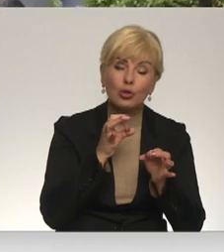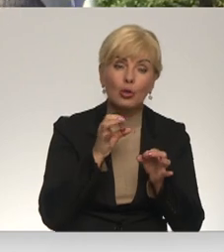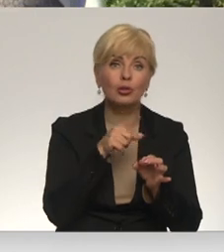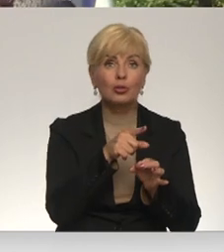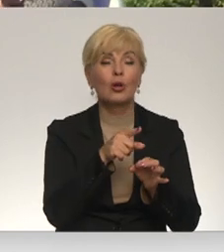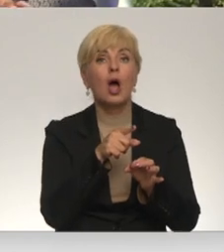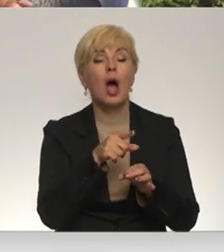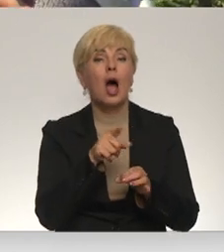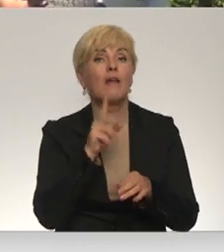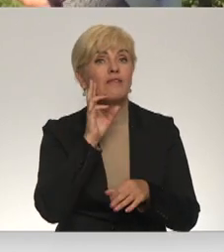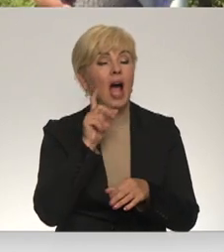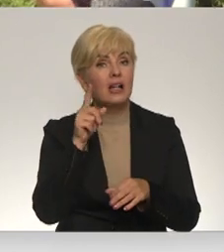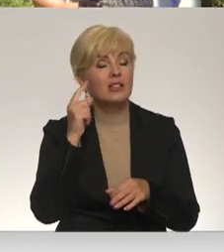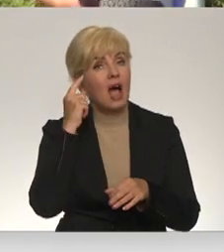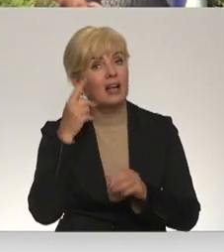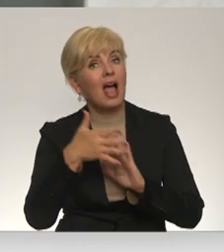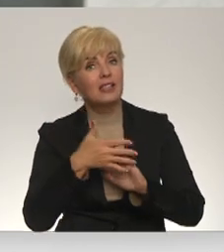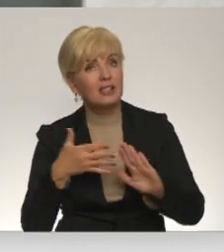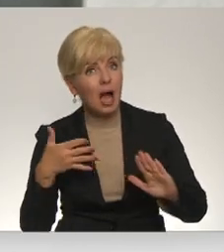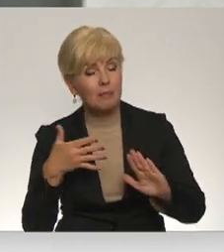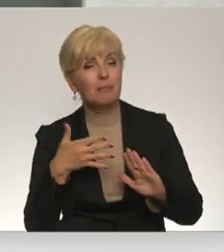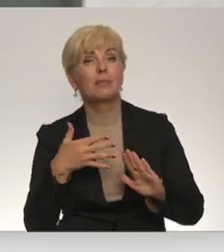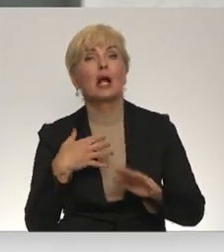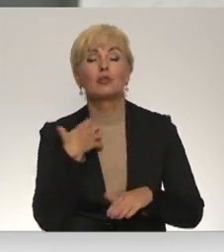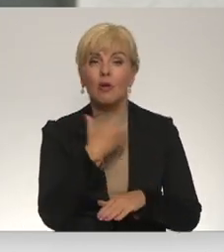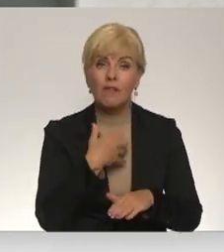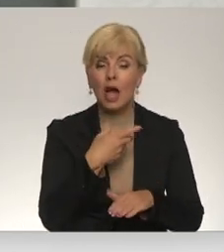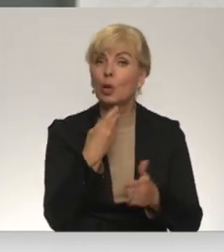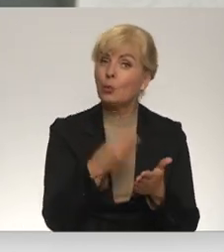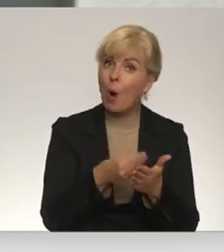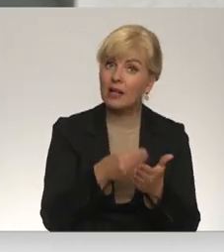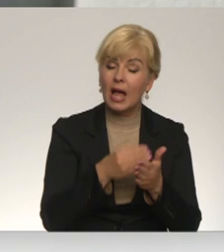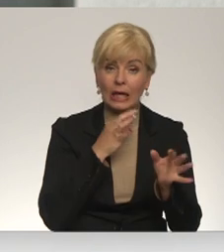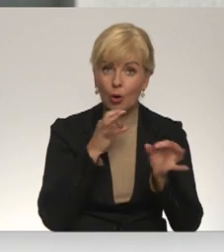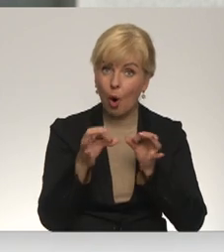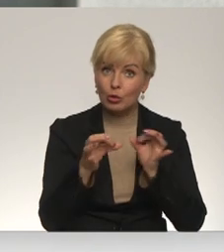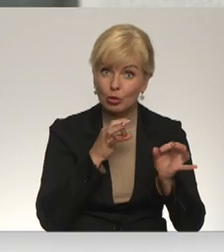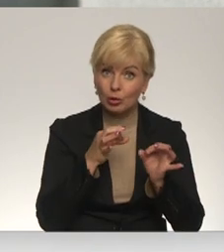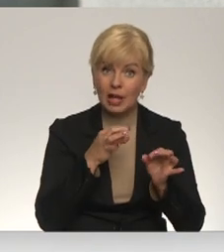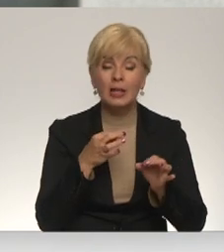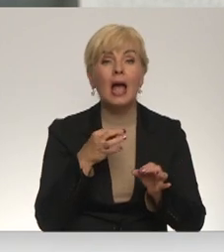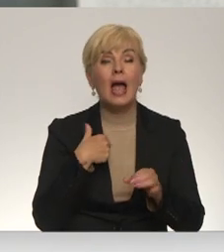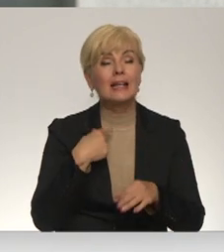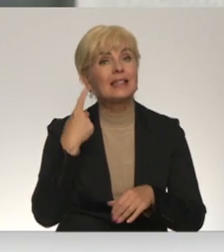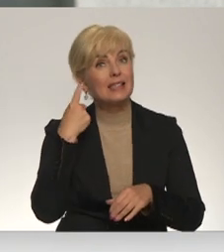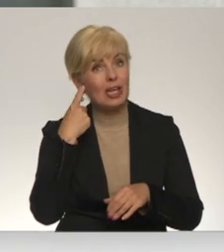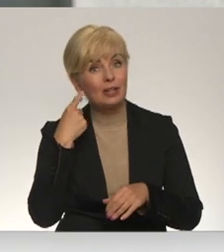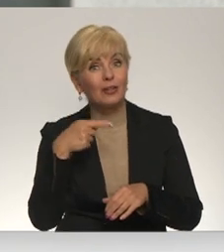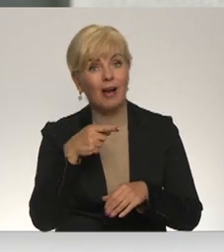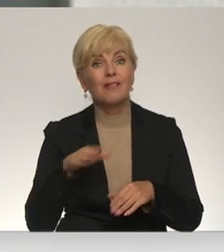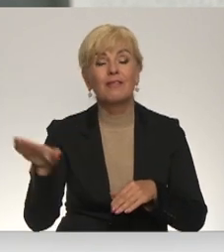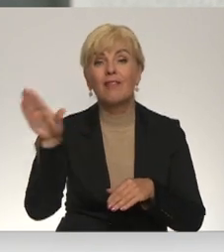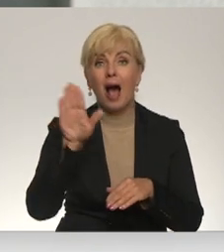jauno vecāka lomu. Un tāda konsultācija būtu noderīga. Tā kā es ļoti ceru, ka mani dzird arī kādas